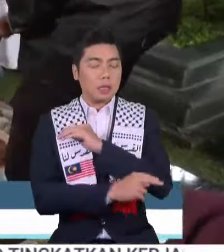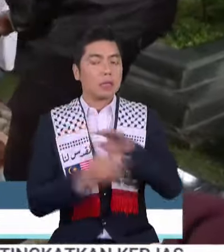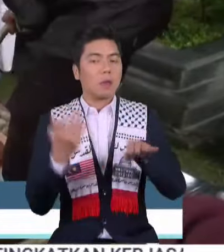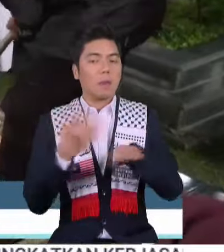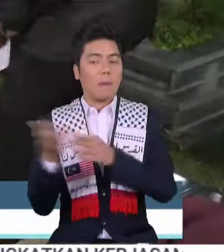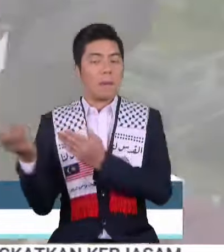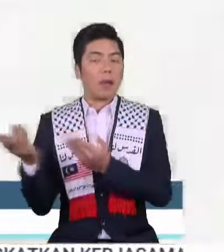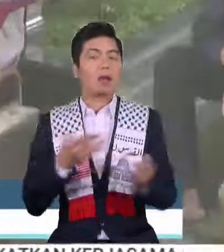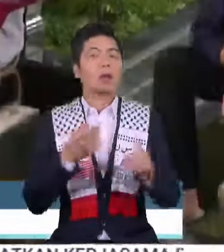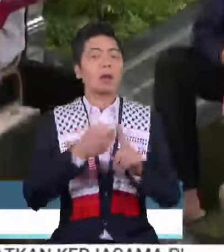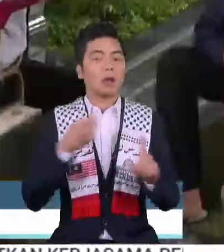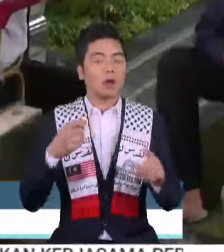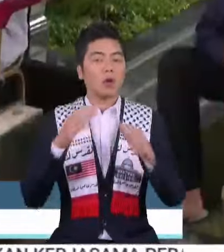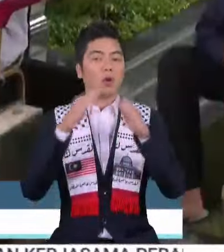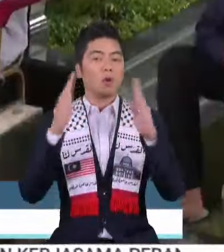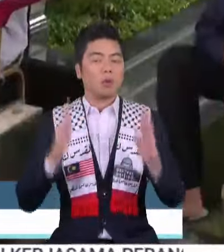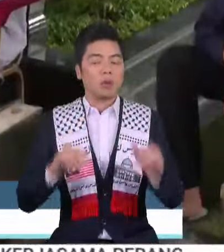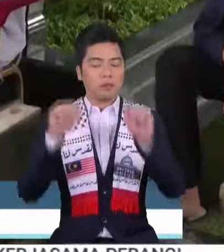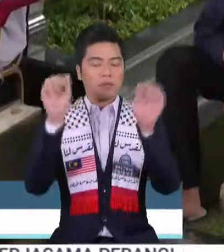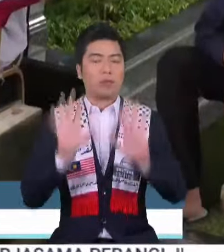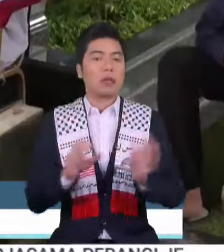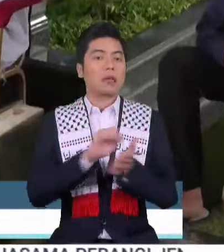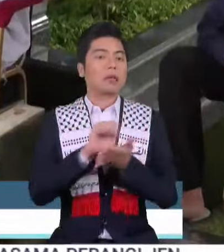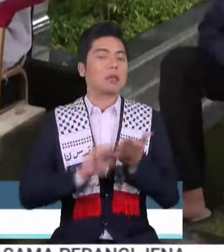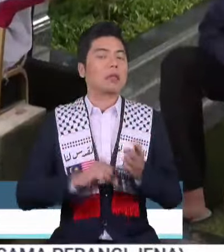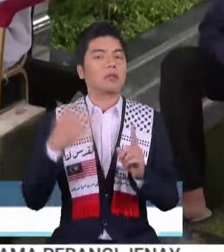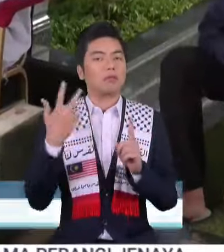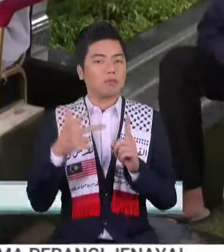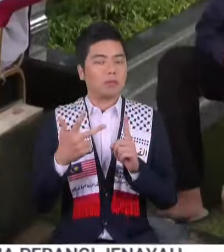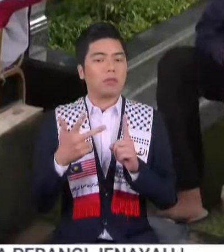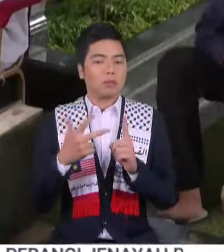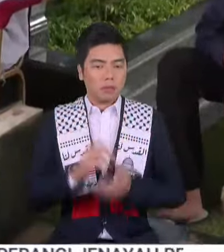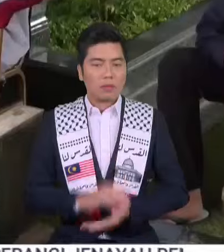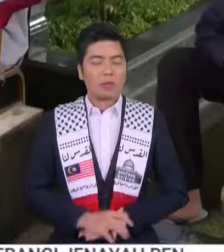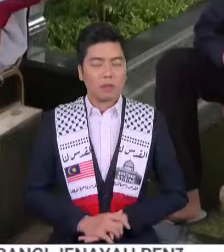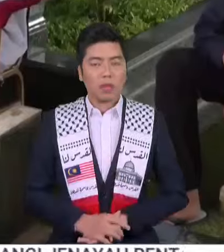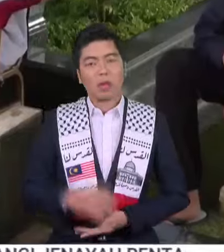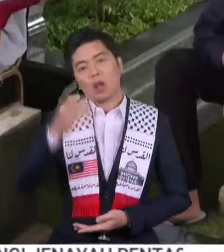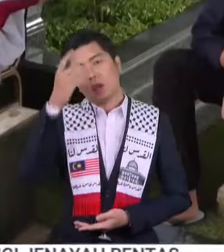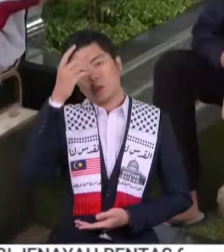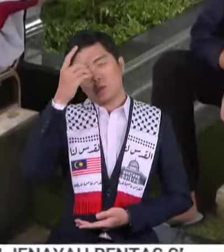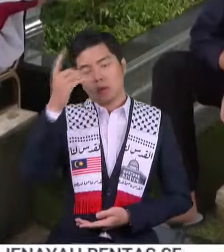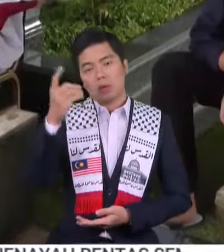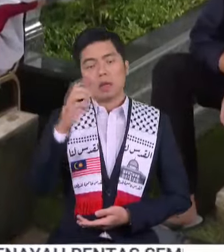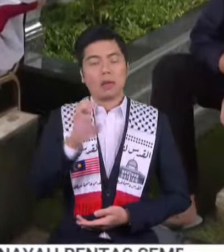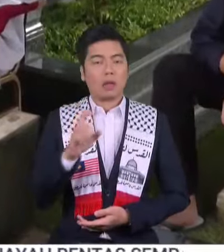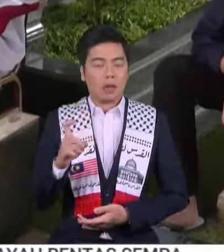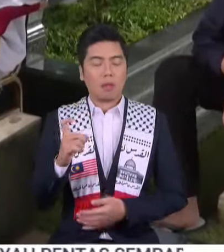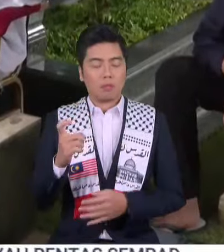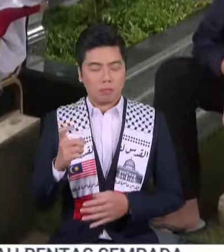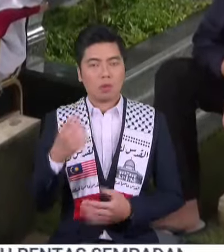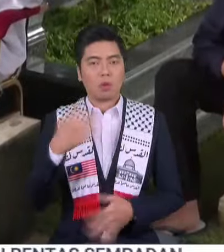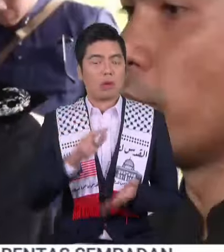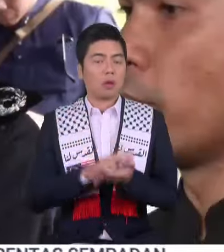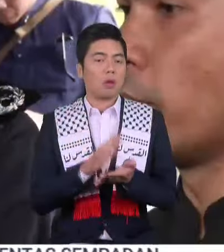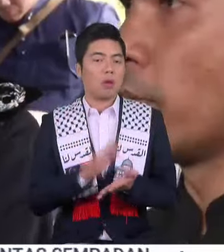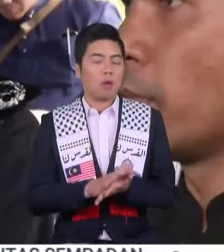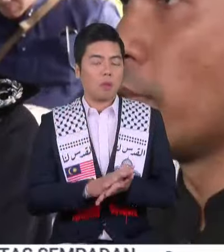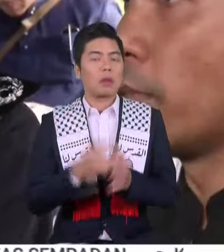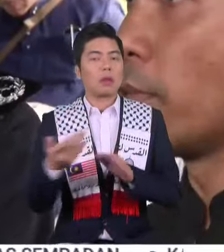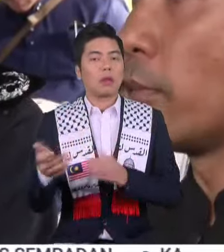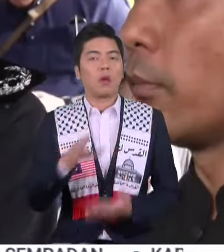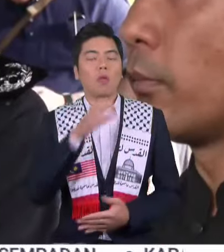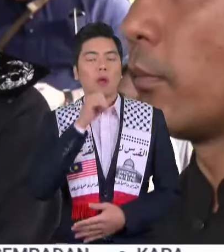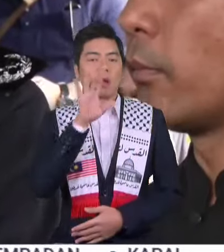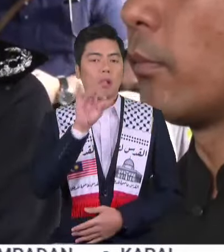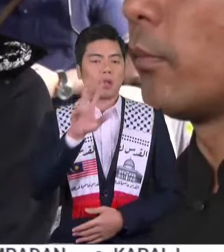dibawa dari kediaman beliau di Seksyen 13 Shah Alam. Allahyarham disahkan meninggal dunia pada usia 85